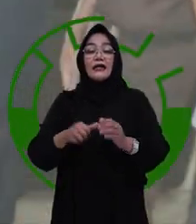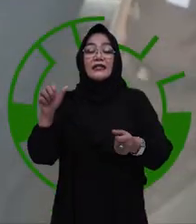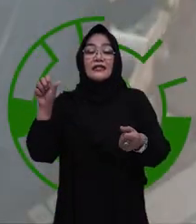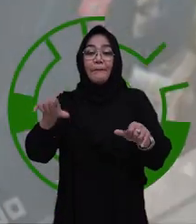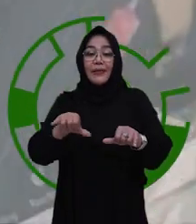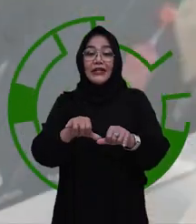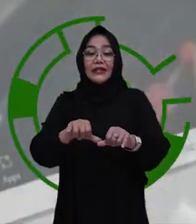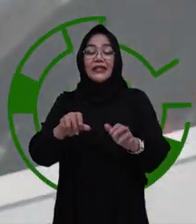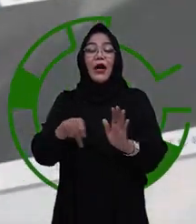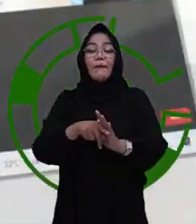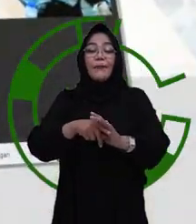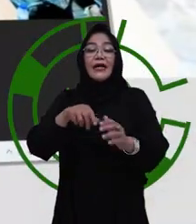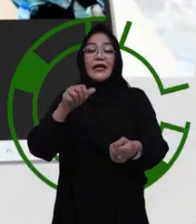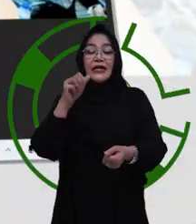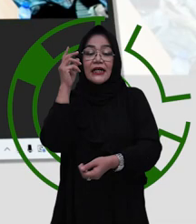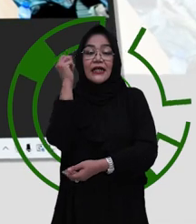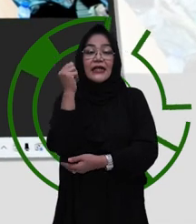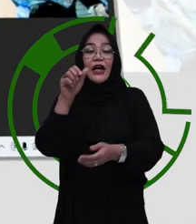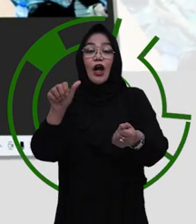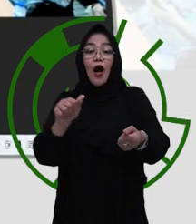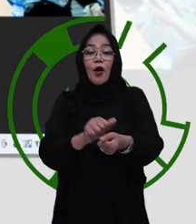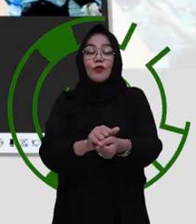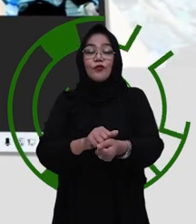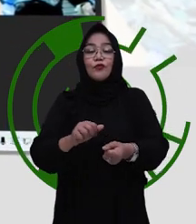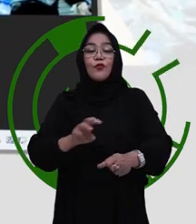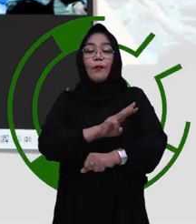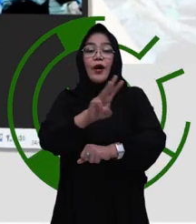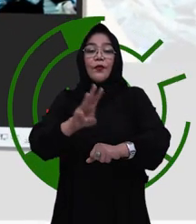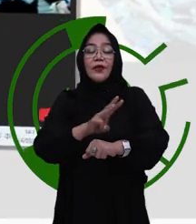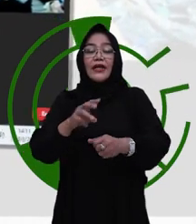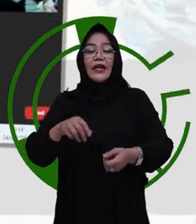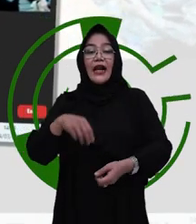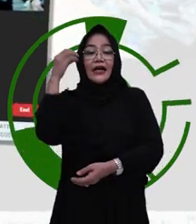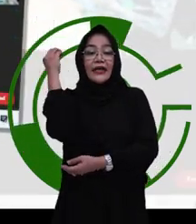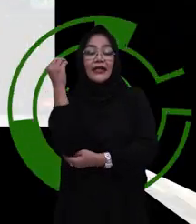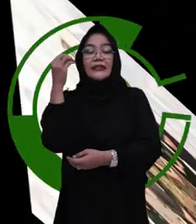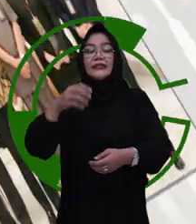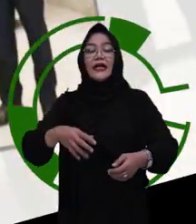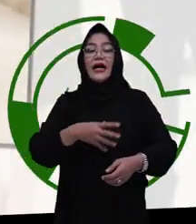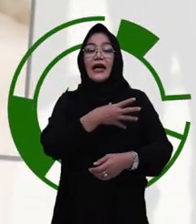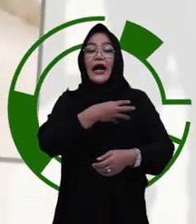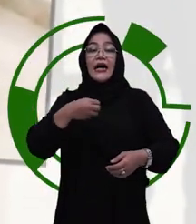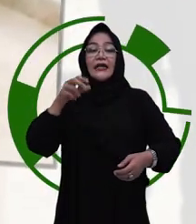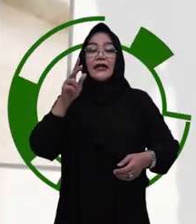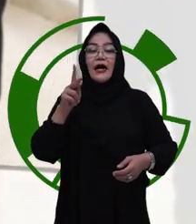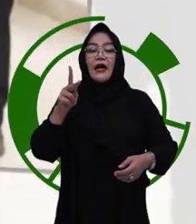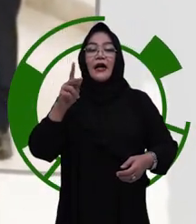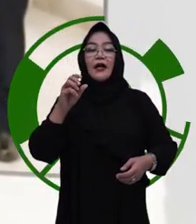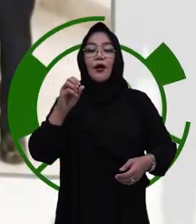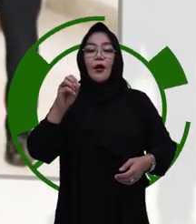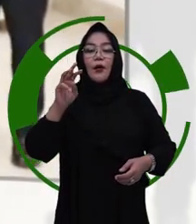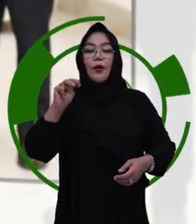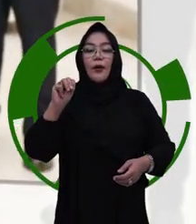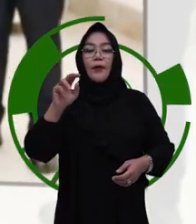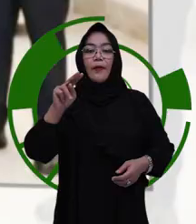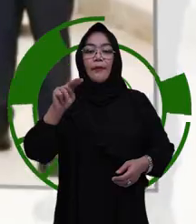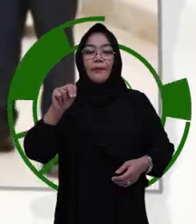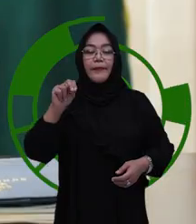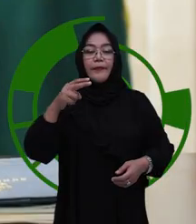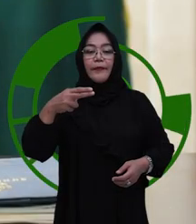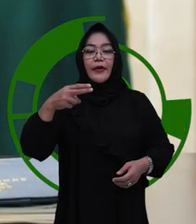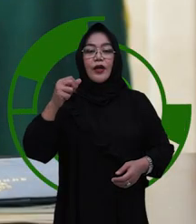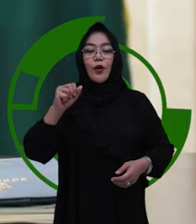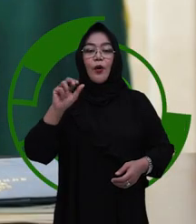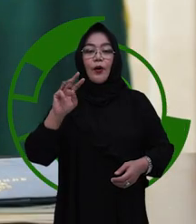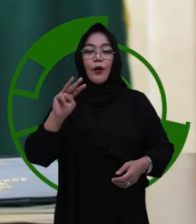di wilayah DKI Jakarta, Ombudsman dan Kemenkumham dilakukan